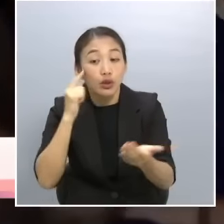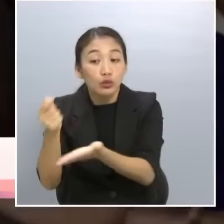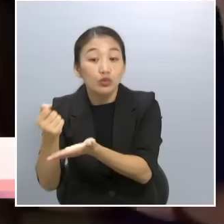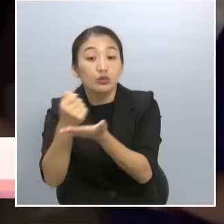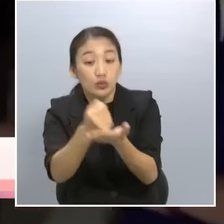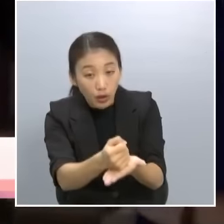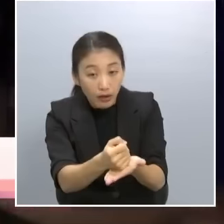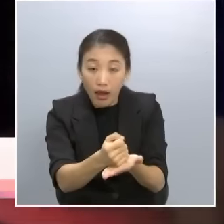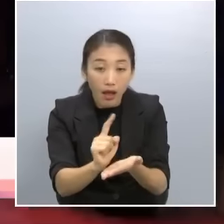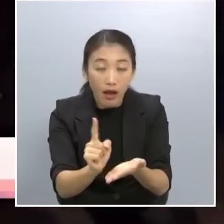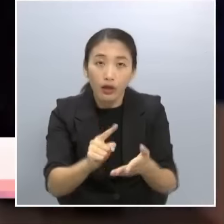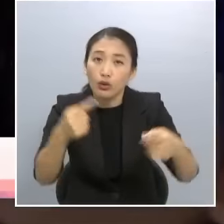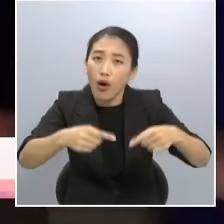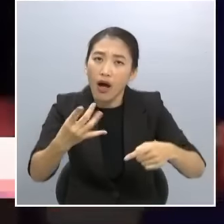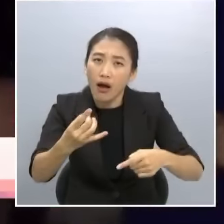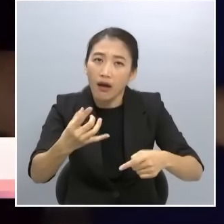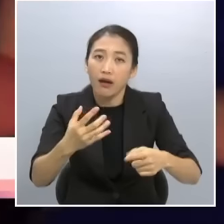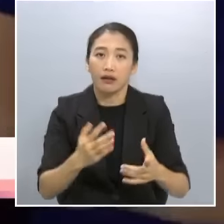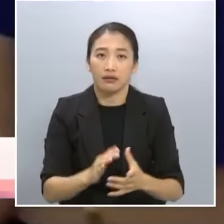เหตุทะเลาะอะไรกันหรอคะ